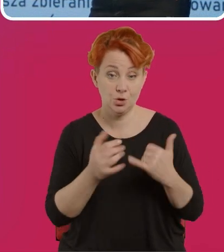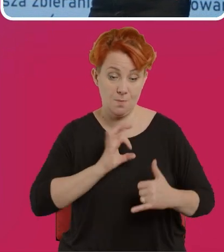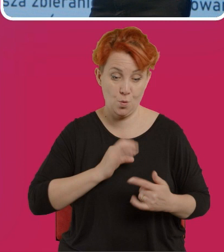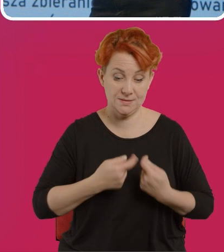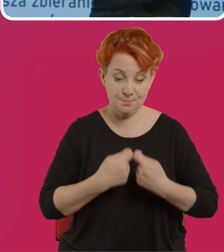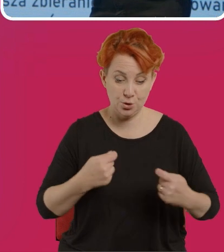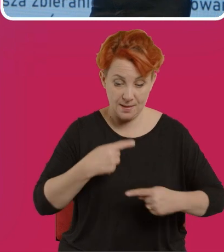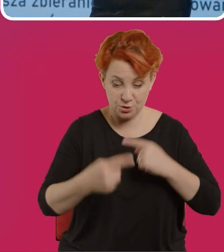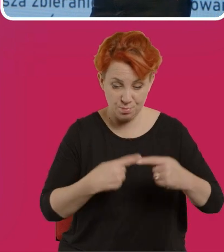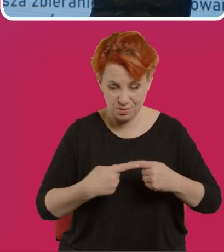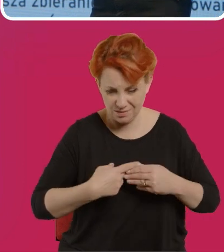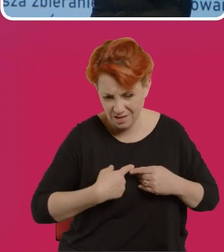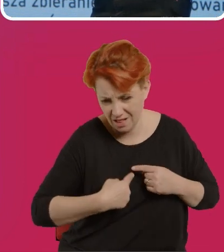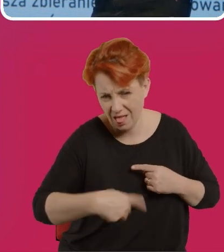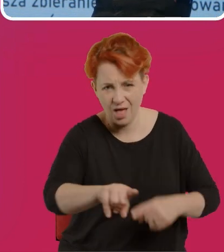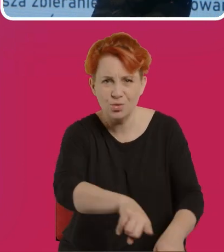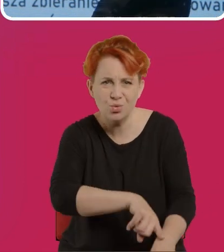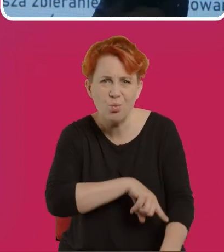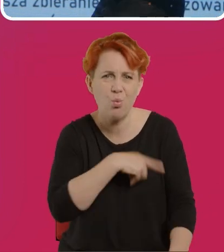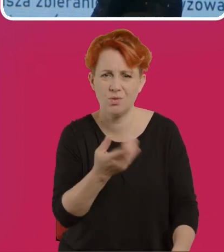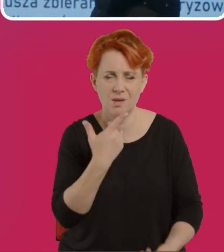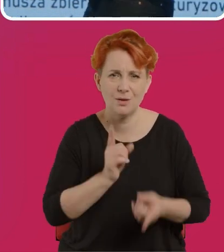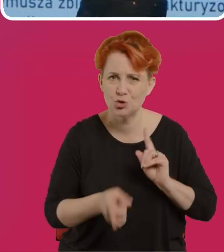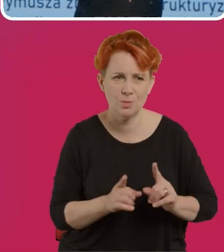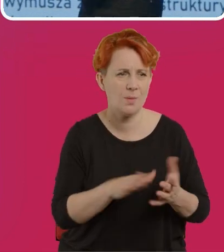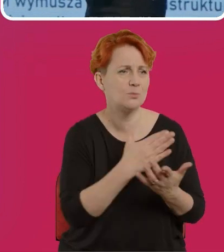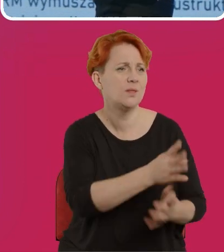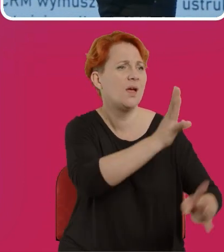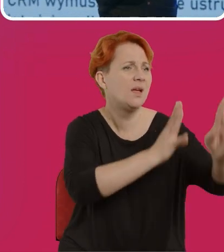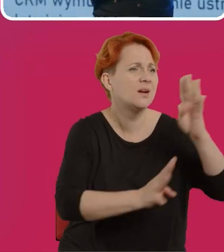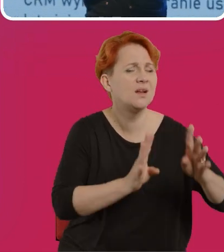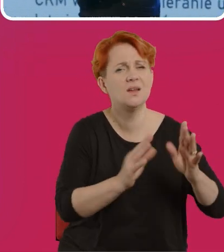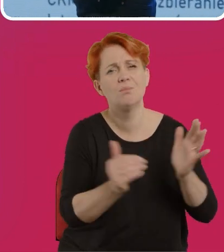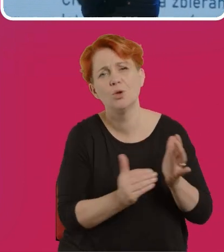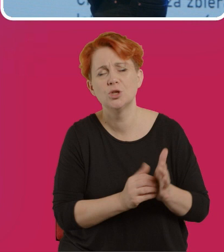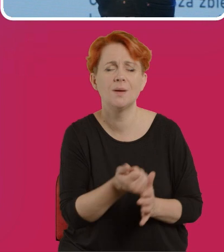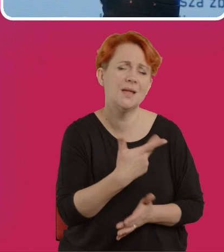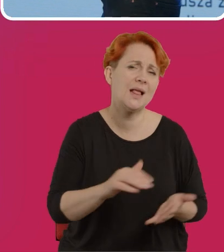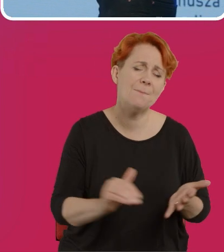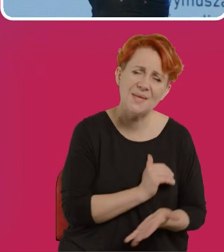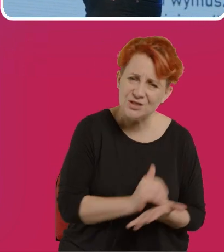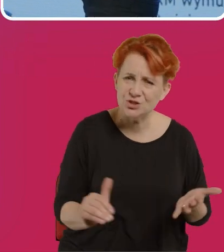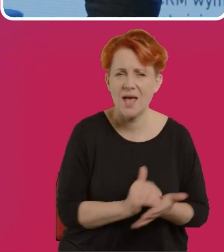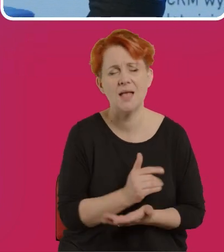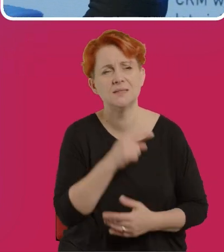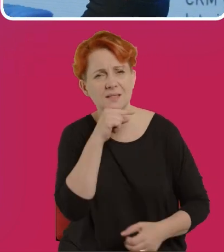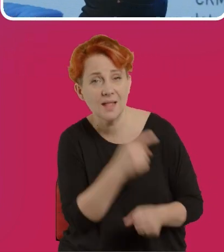sprzedażowy jest długi, nie jest taki szybki, nasi klienci podejmują decyzje na przestrzeni kilku miesięcy, załóżmy tak jak w przypadku IT to wygląda, to my